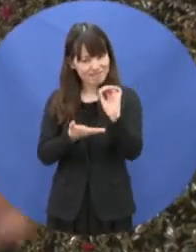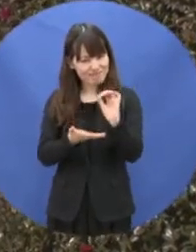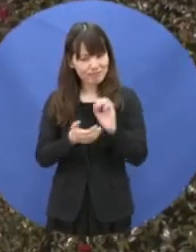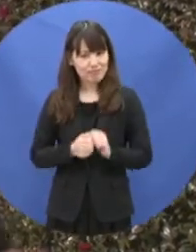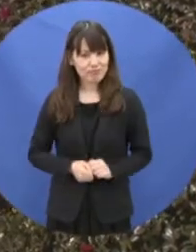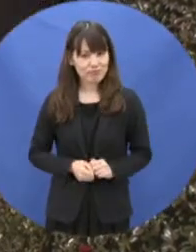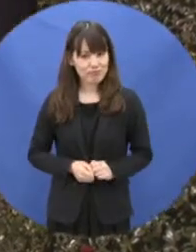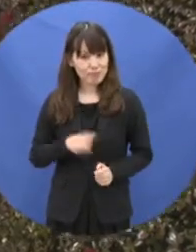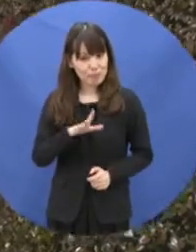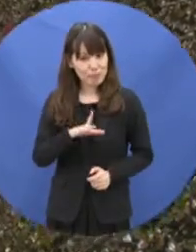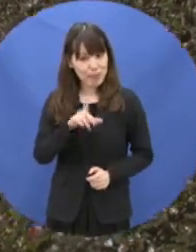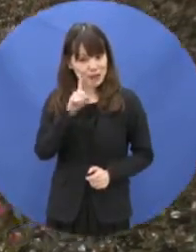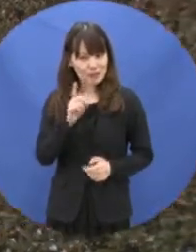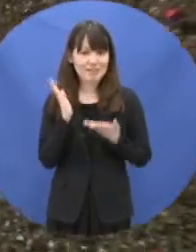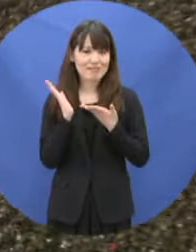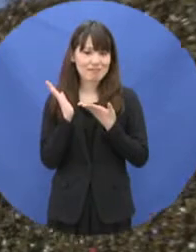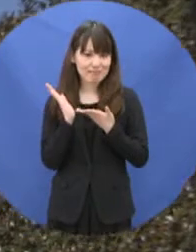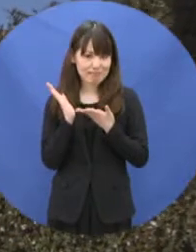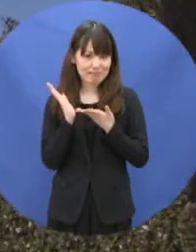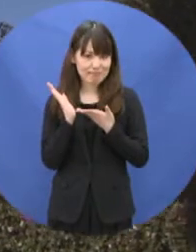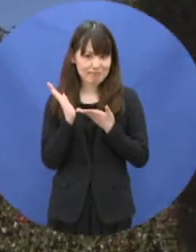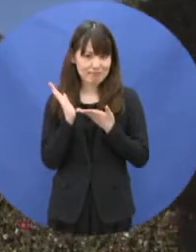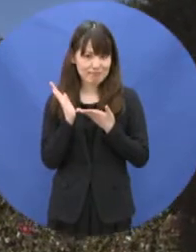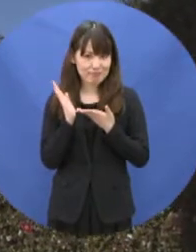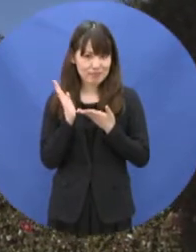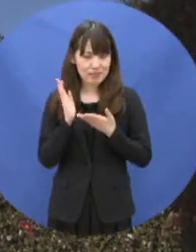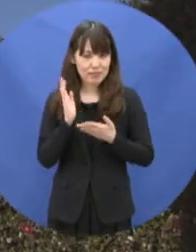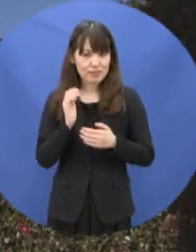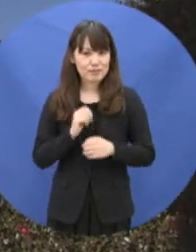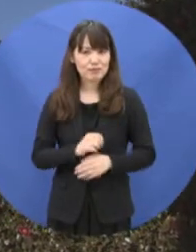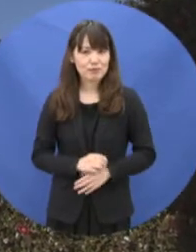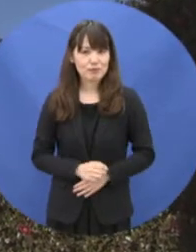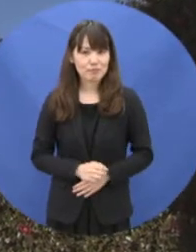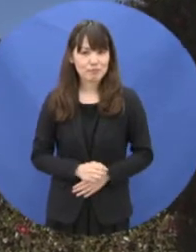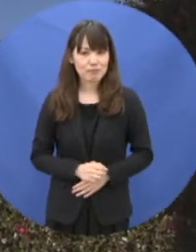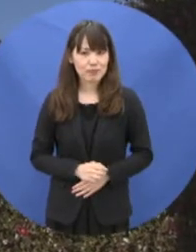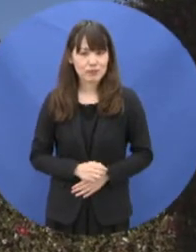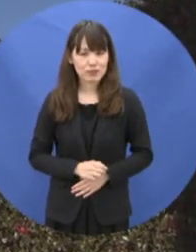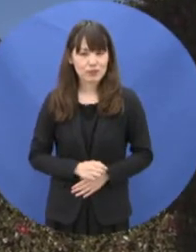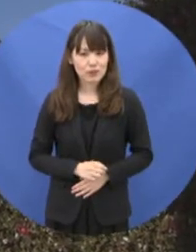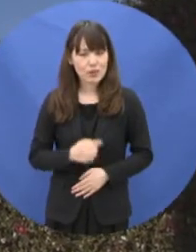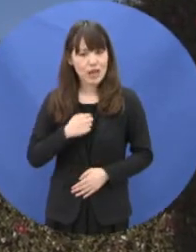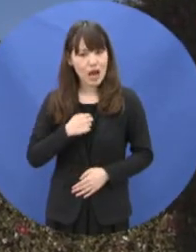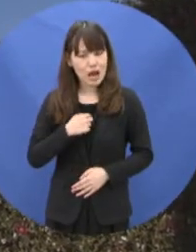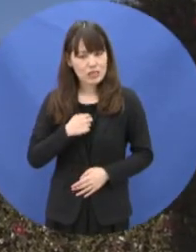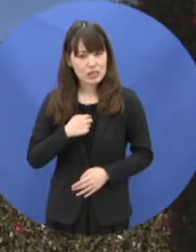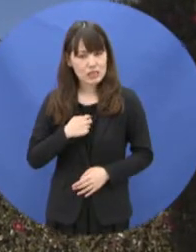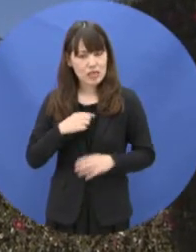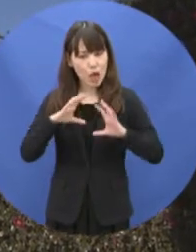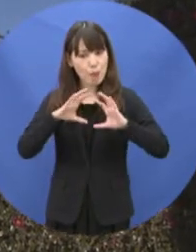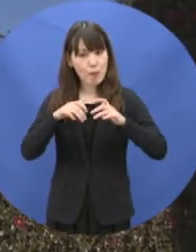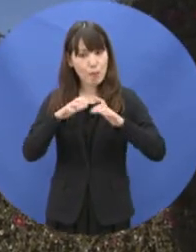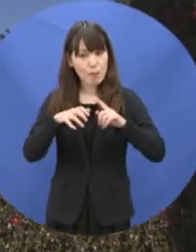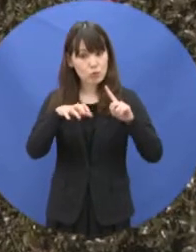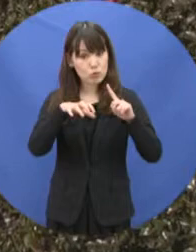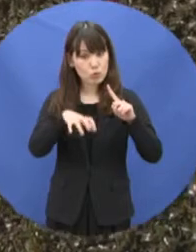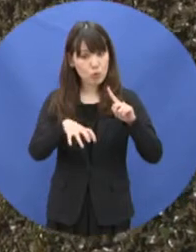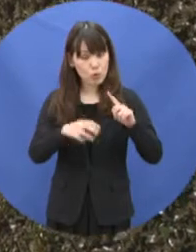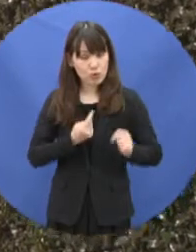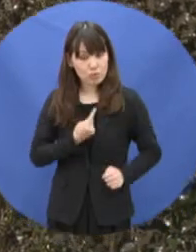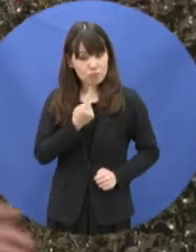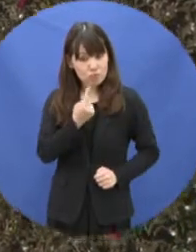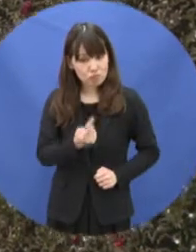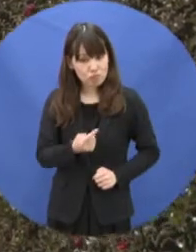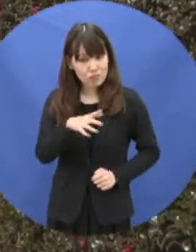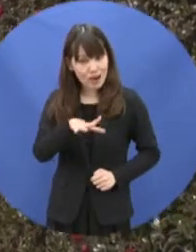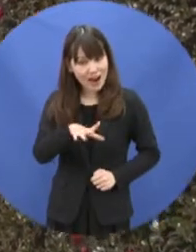ずはやっぱりこちら太陽の塔。実は私この万博記念公園に入場したの今日が